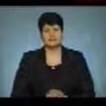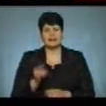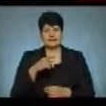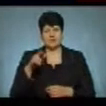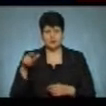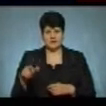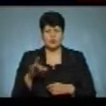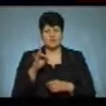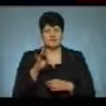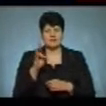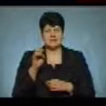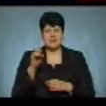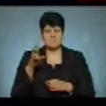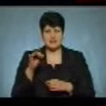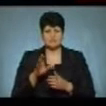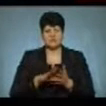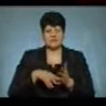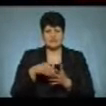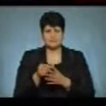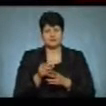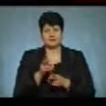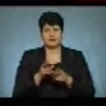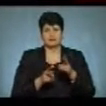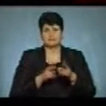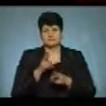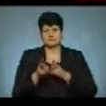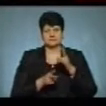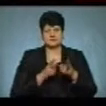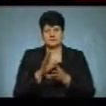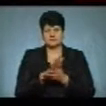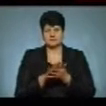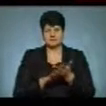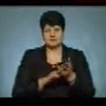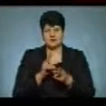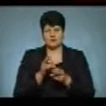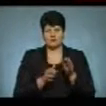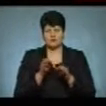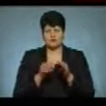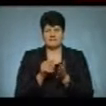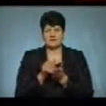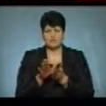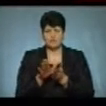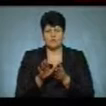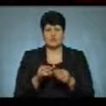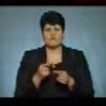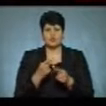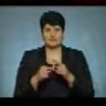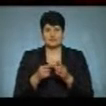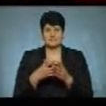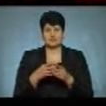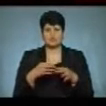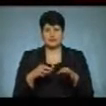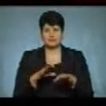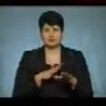Тернополянин Ростислав Небельський подаватиме апеляцію на рішення Тернопільського окружного суду, який відмовив йому у позові щодо відновлення цін у транспорті, які діяли